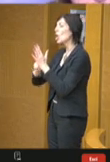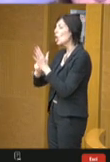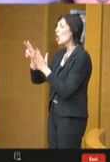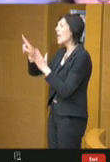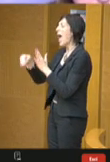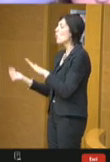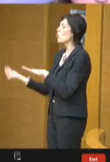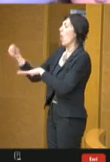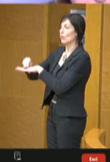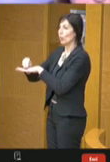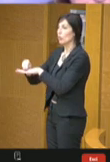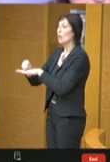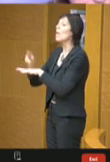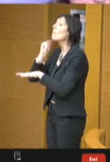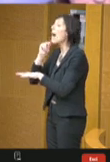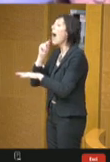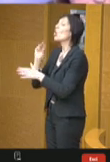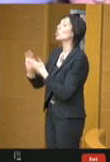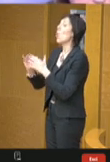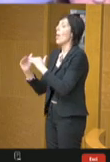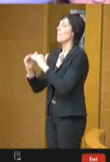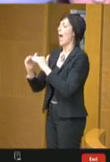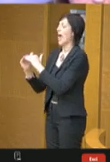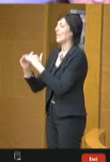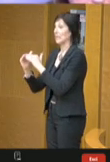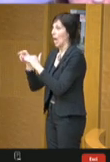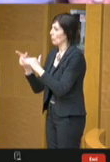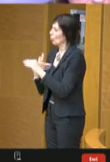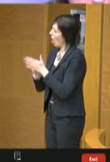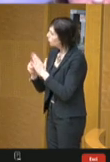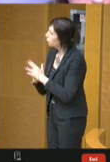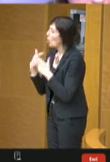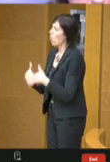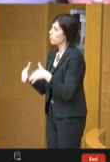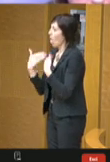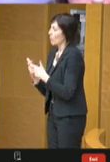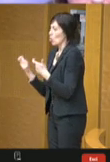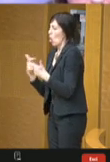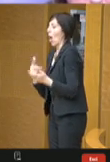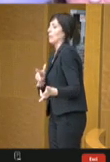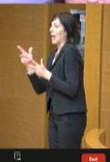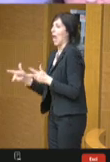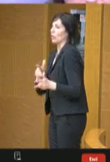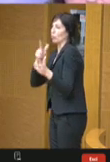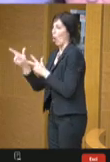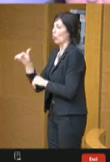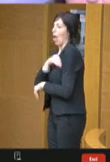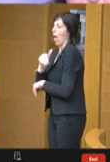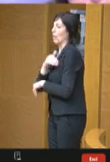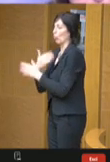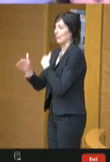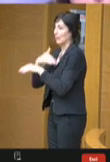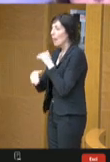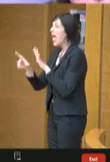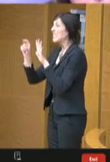scuole paritarie, che avevano grossi problemi per garantire il trasporto degli alunni con disabilità. 70 milioni